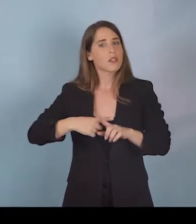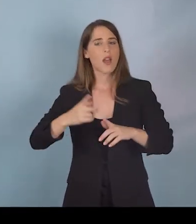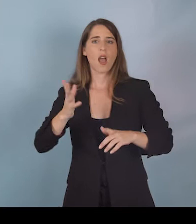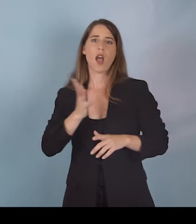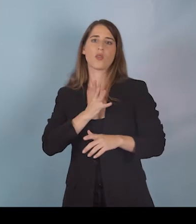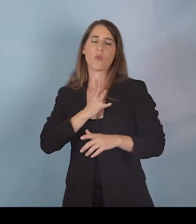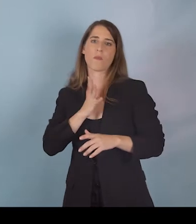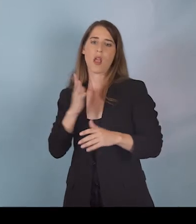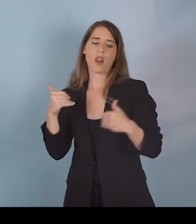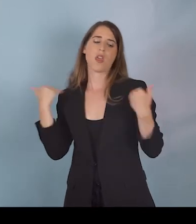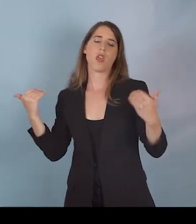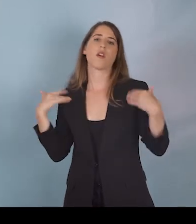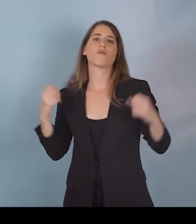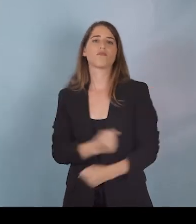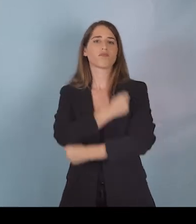ατόμων.